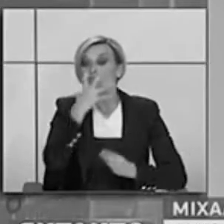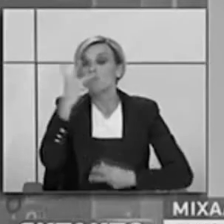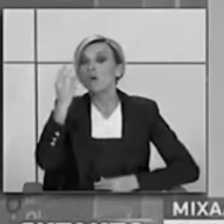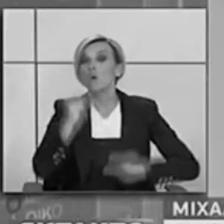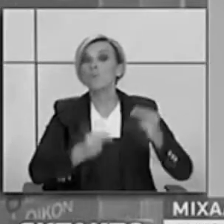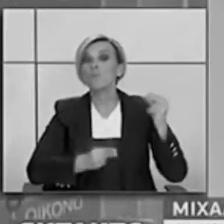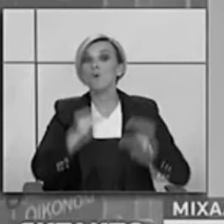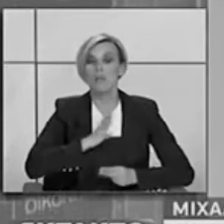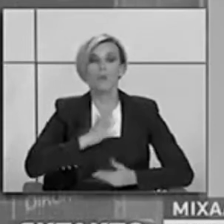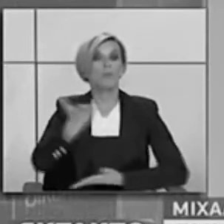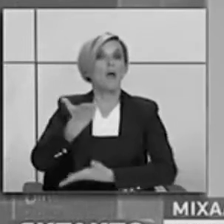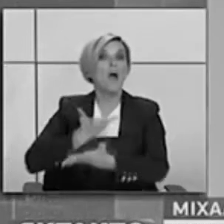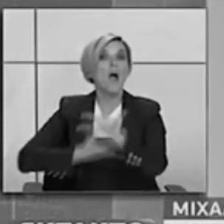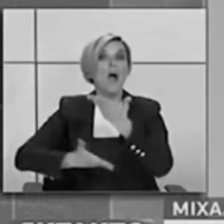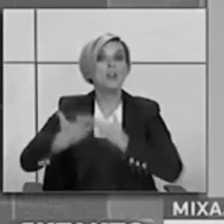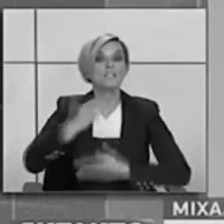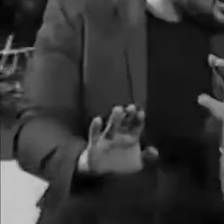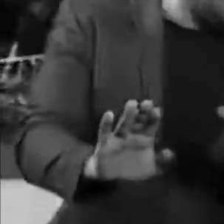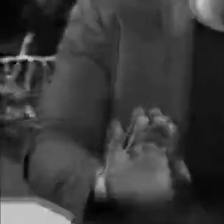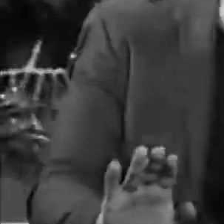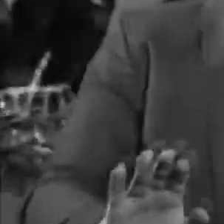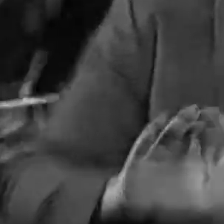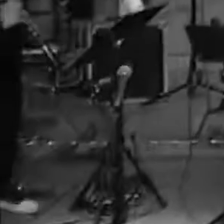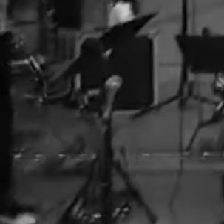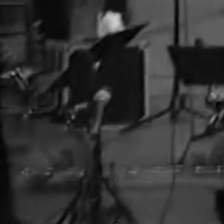Το κοινό συμφέρον είναι η συμμόρφωση.